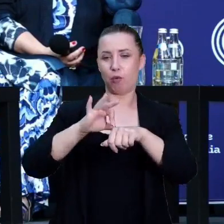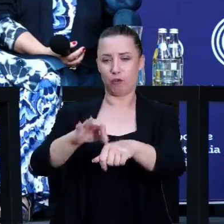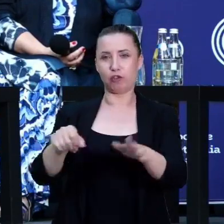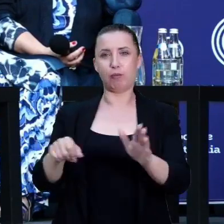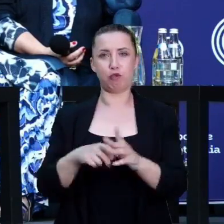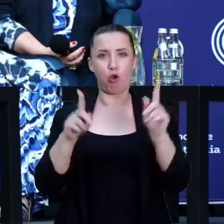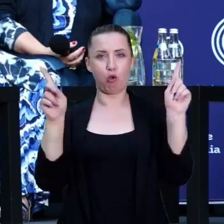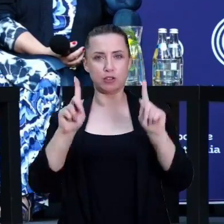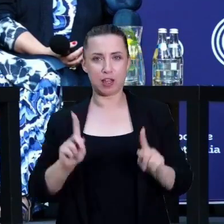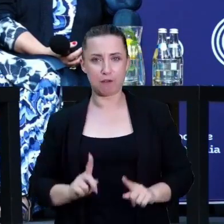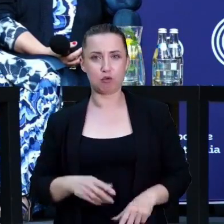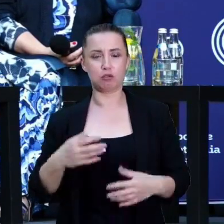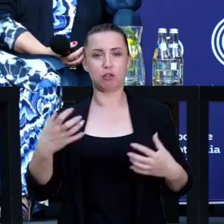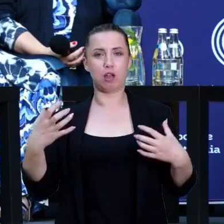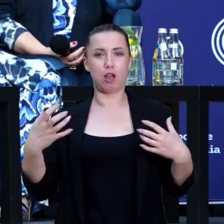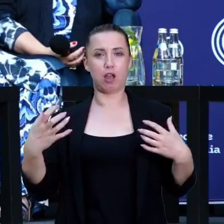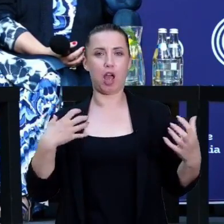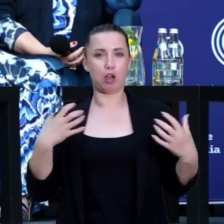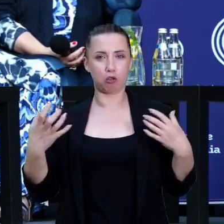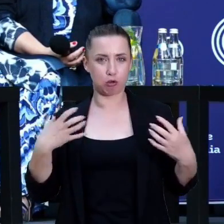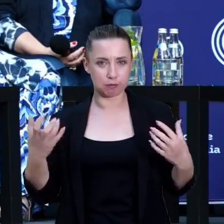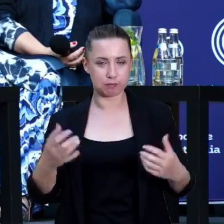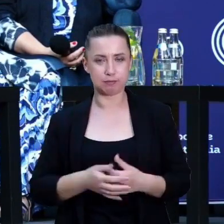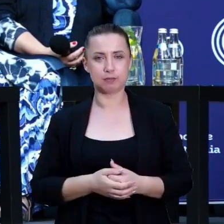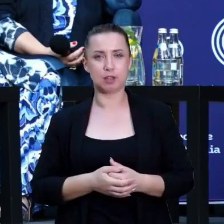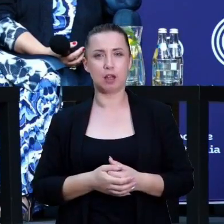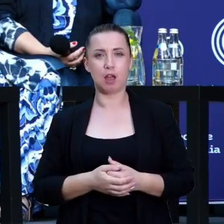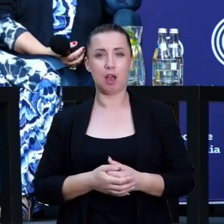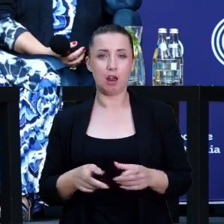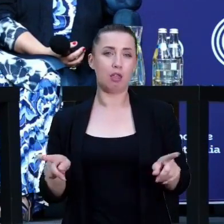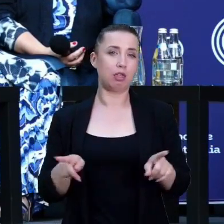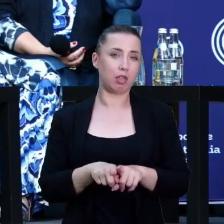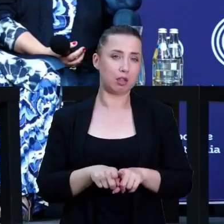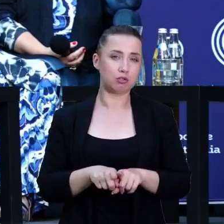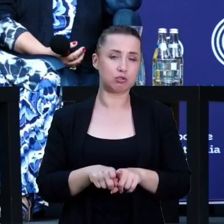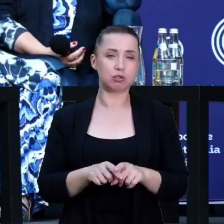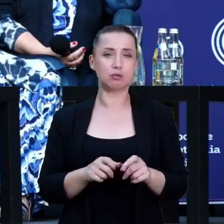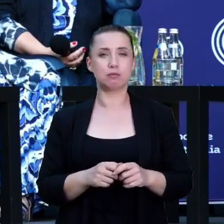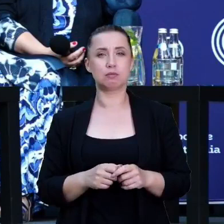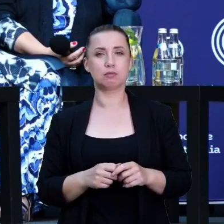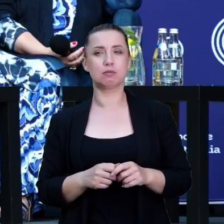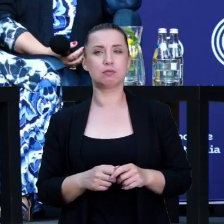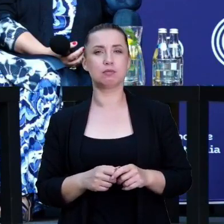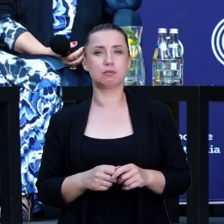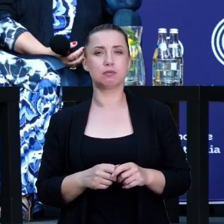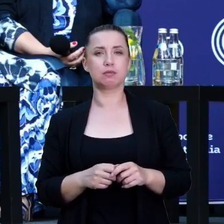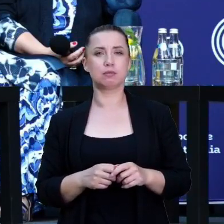zawodu. Ale poza tym, no,